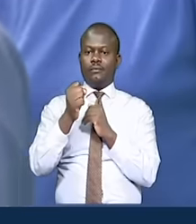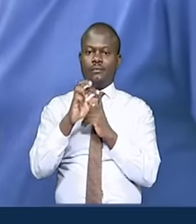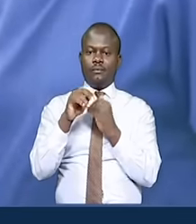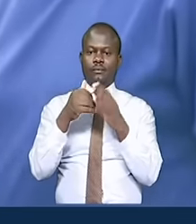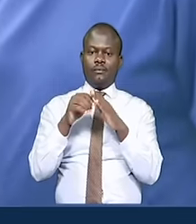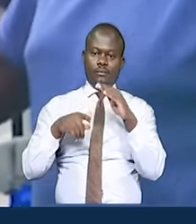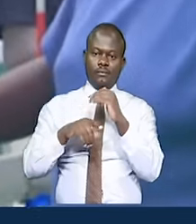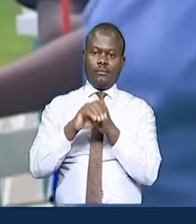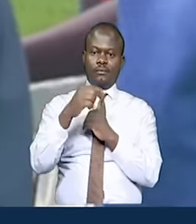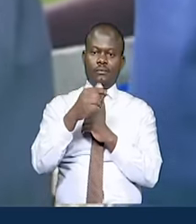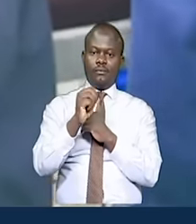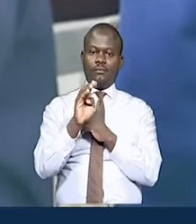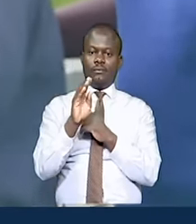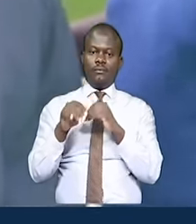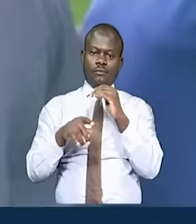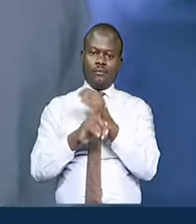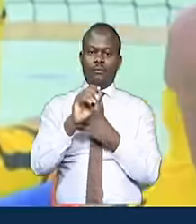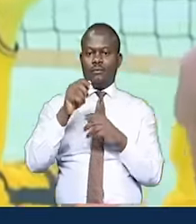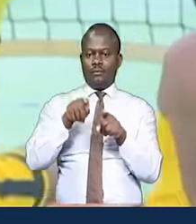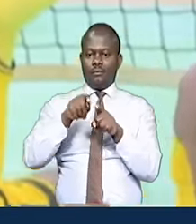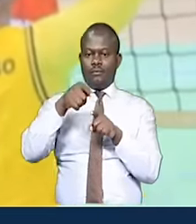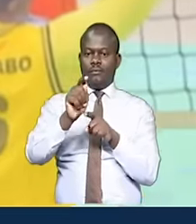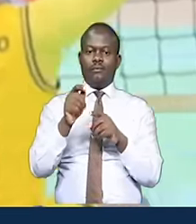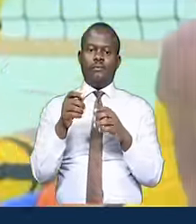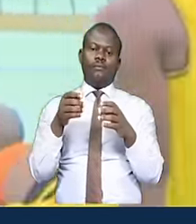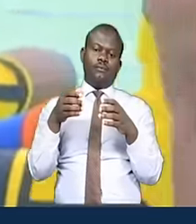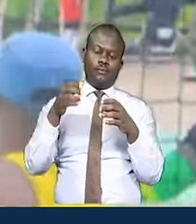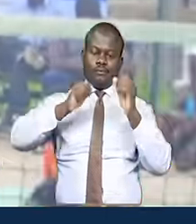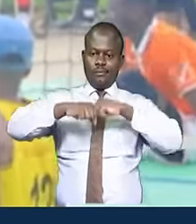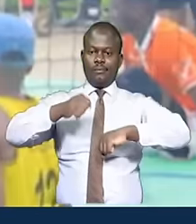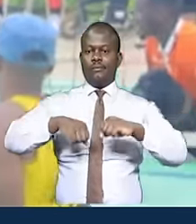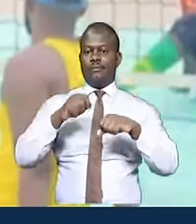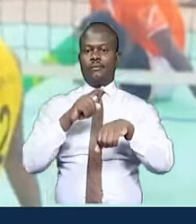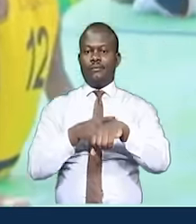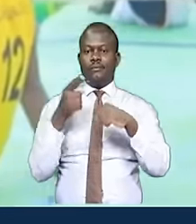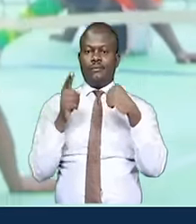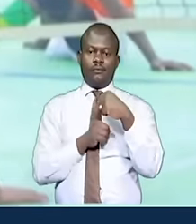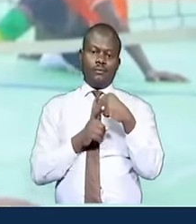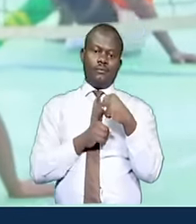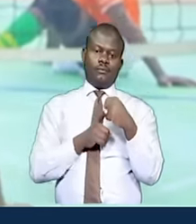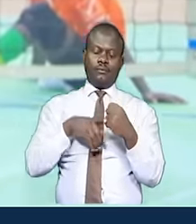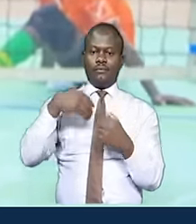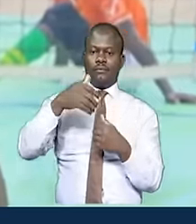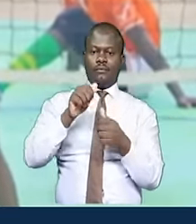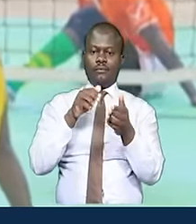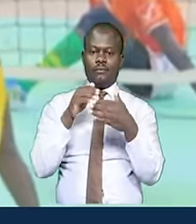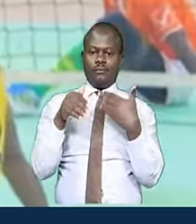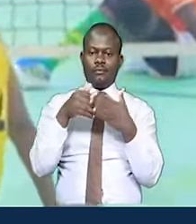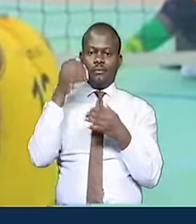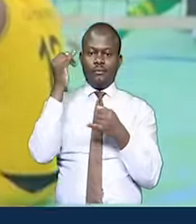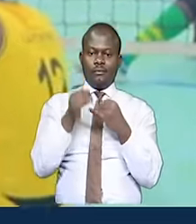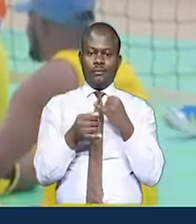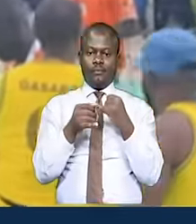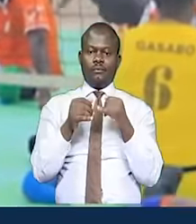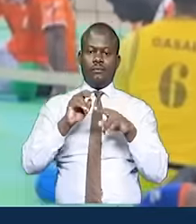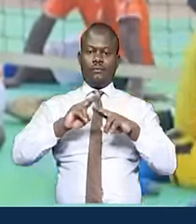itsinda Gicumbi yegukana ityo iki gikombe ku nshuro ya gatandatu yikurikiranya basoza batyo umwaka w'imikino muri